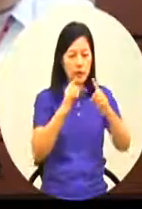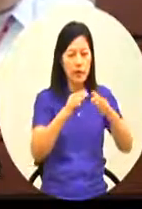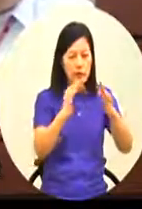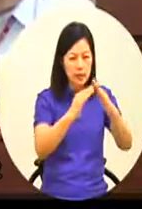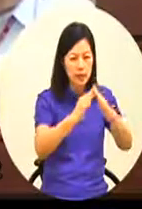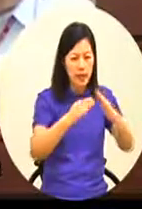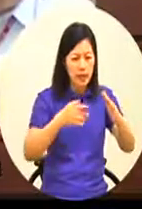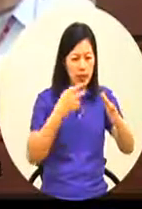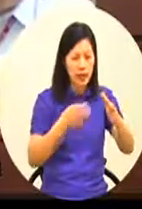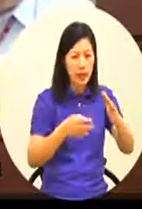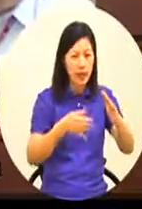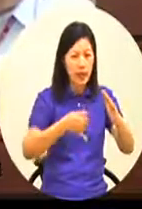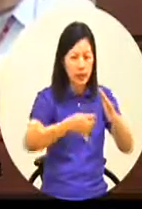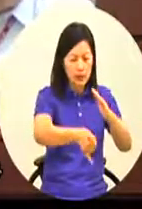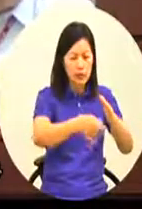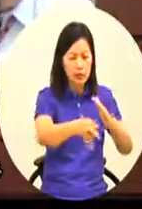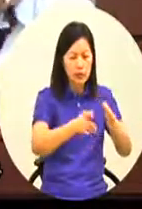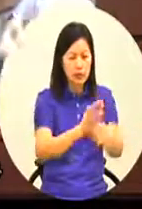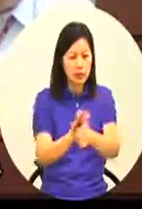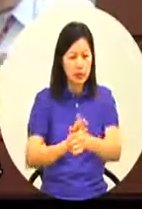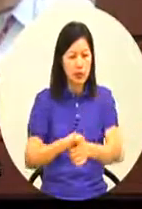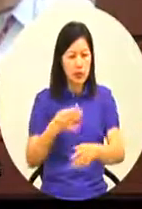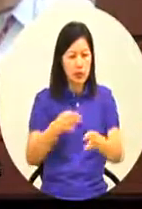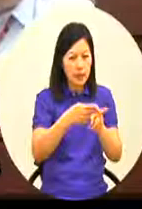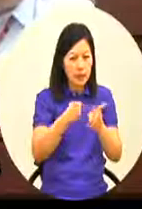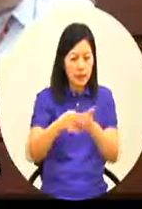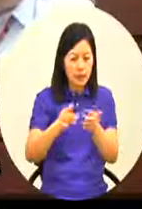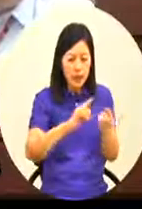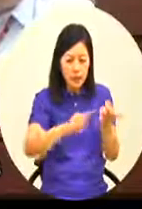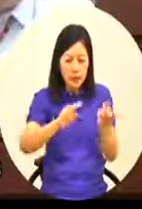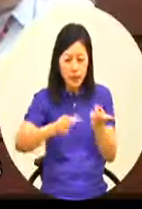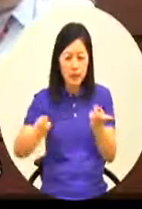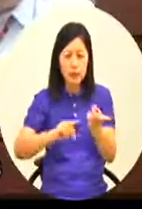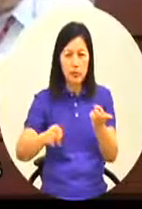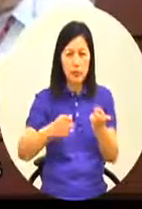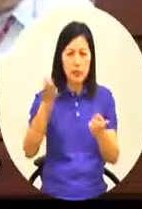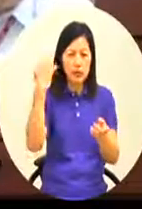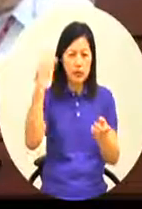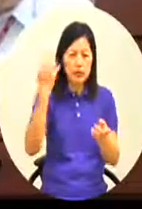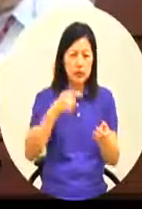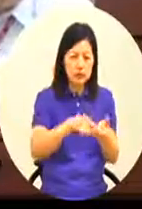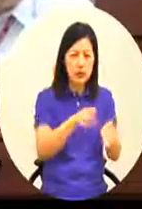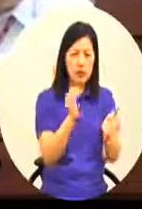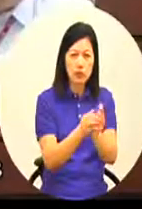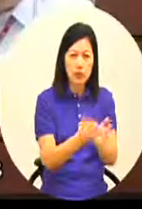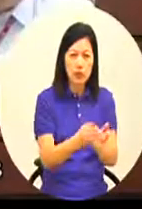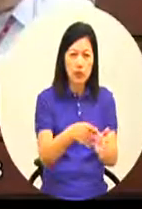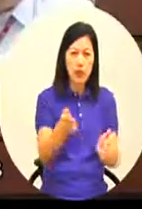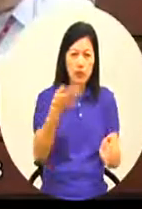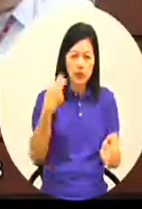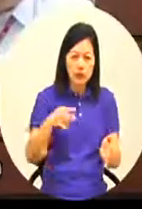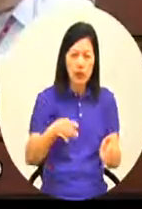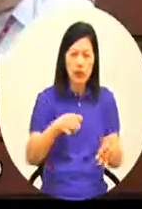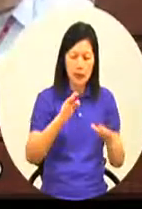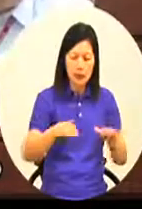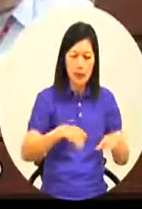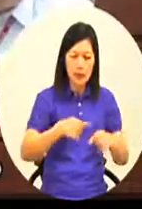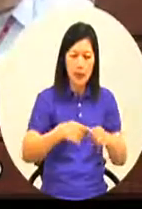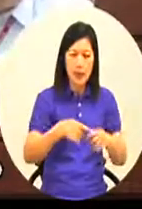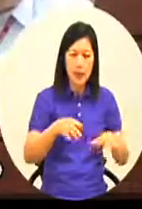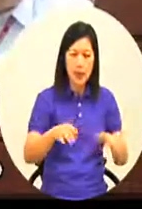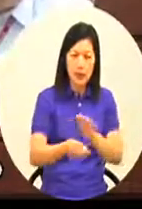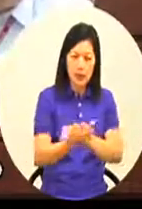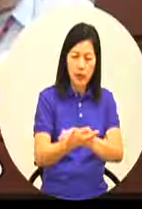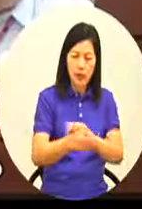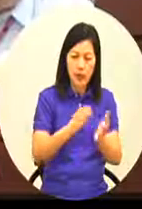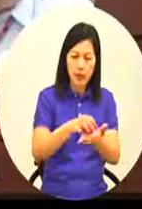至是我们都发简讯去通知上一个年度有申请过的人，跟他讲说提醒说是今年要办理。所以这个大概是我们